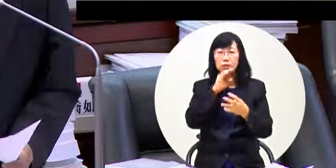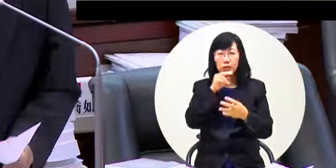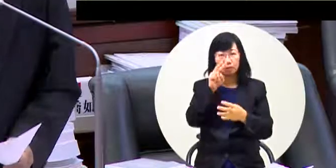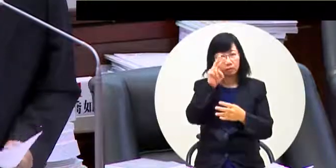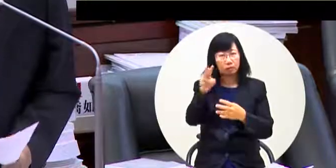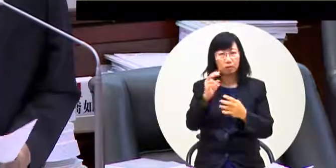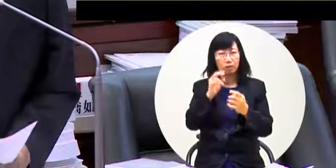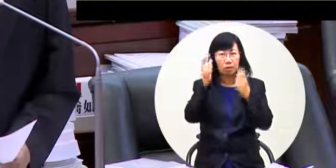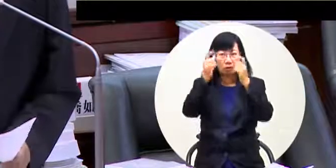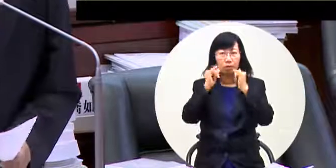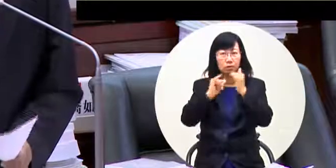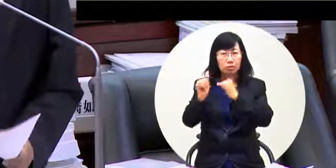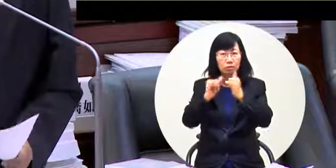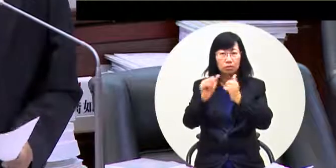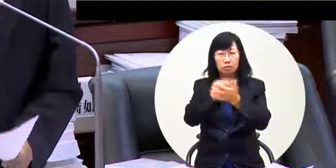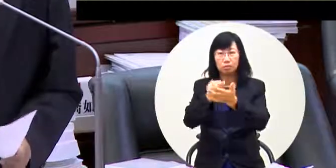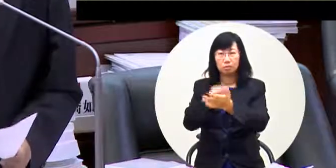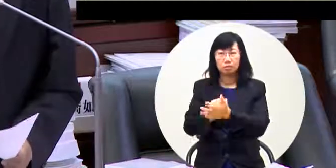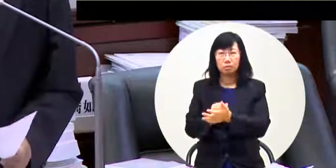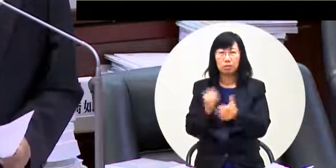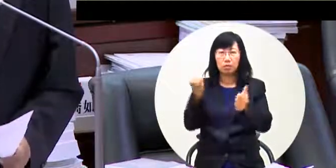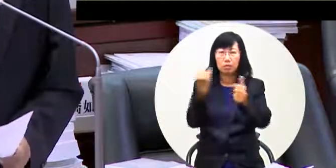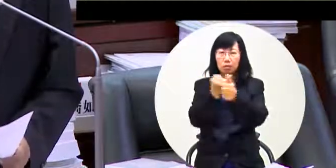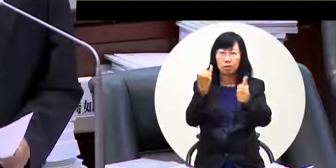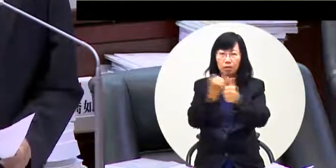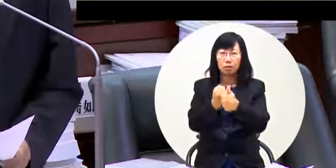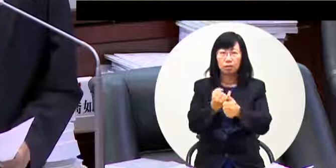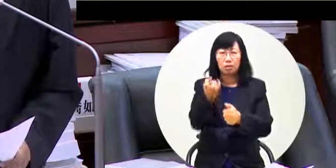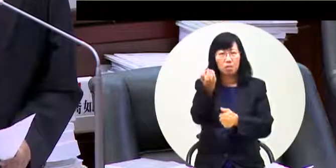诶，一个城市生育率也很低，